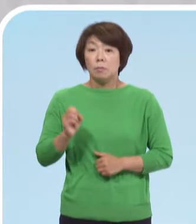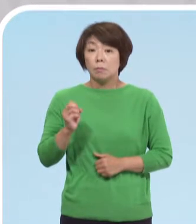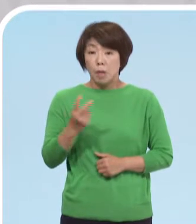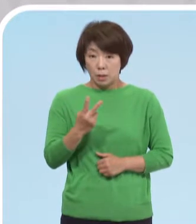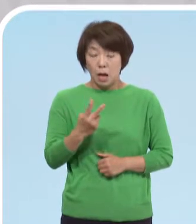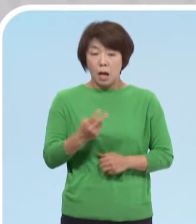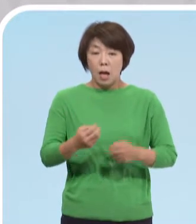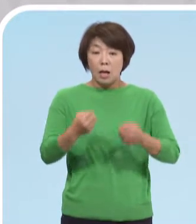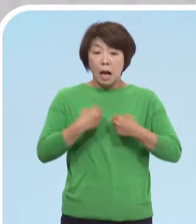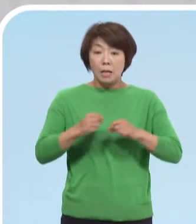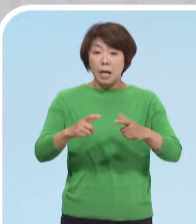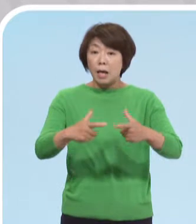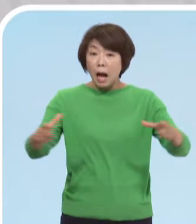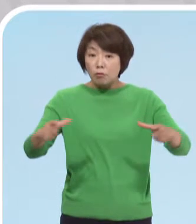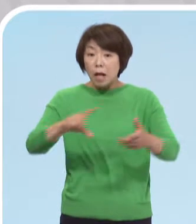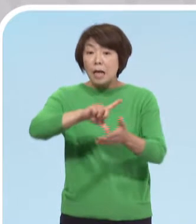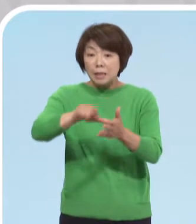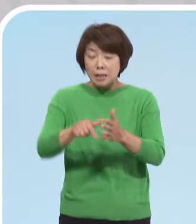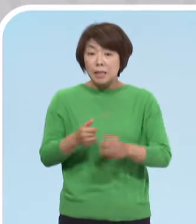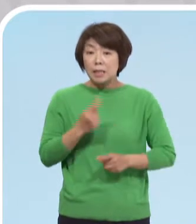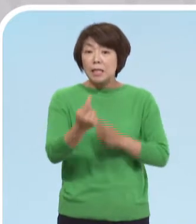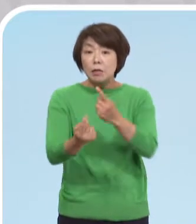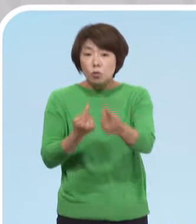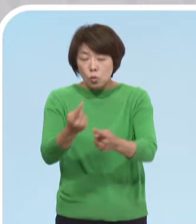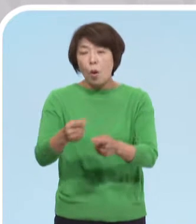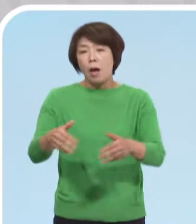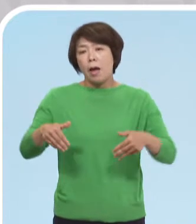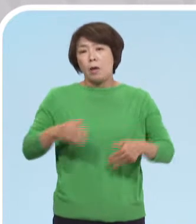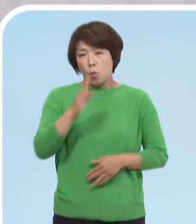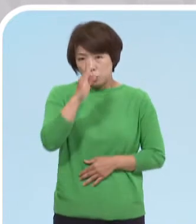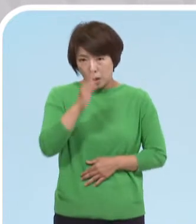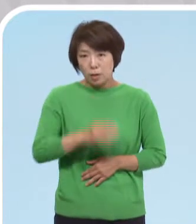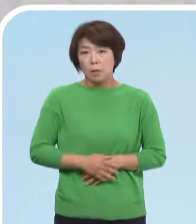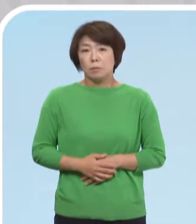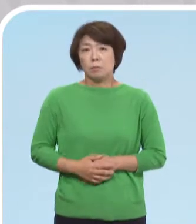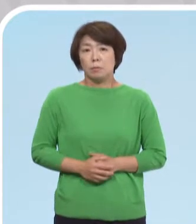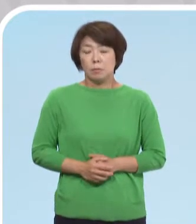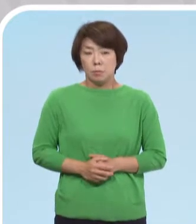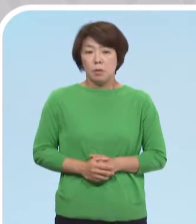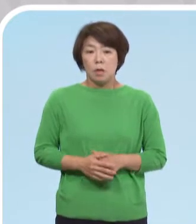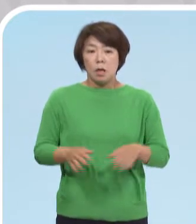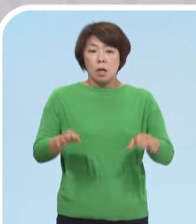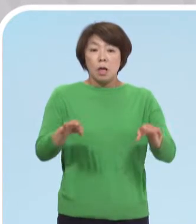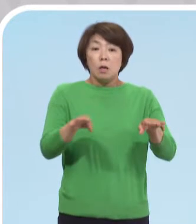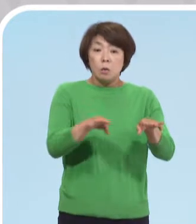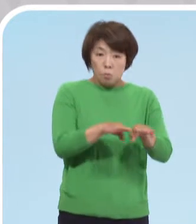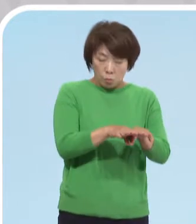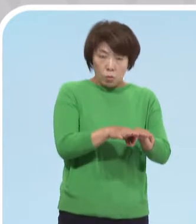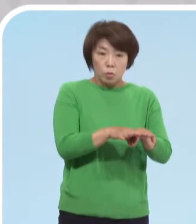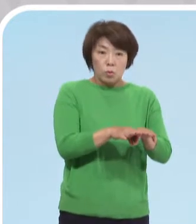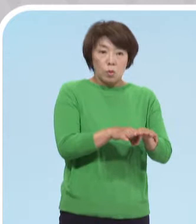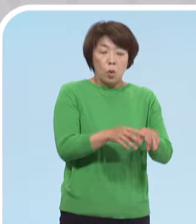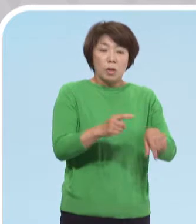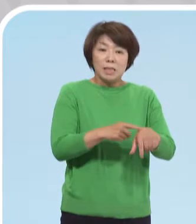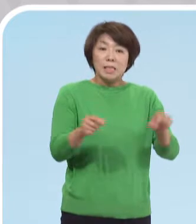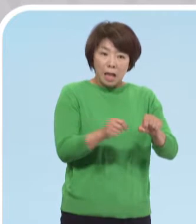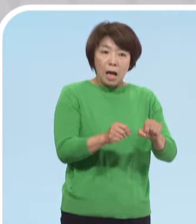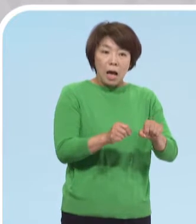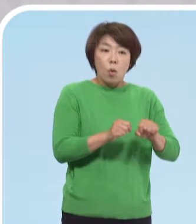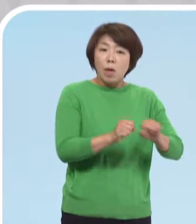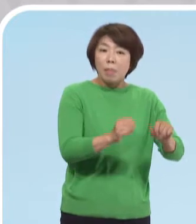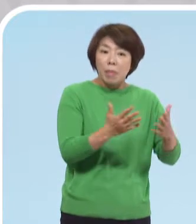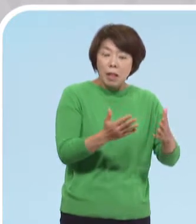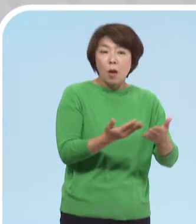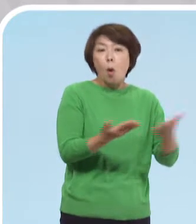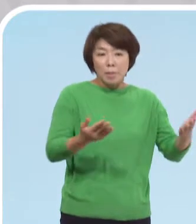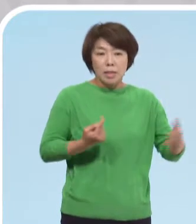また感染拡大地域との往来を自粛してください。休業や時短要請に応じていない飲食店